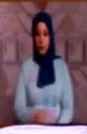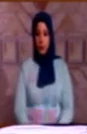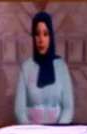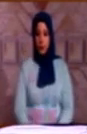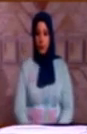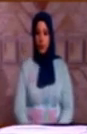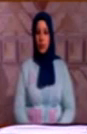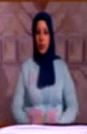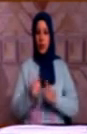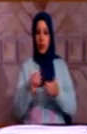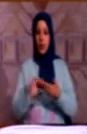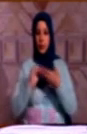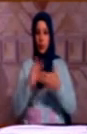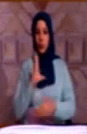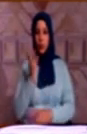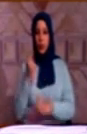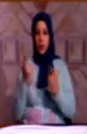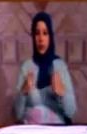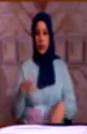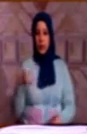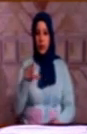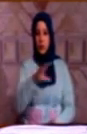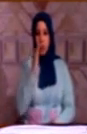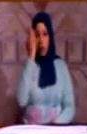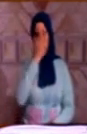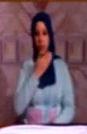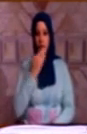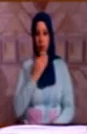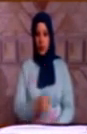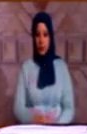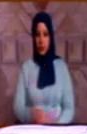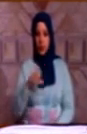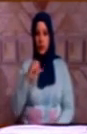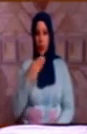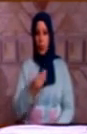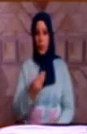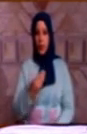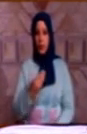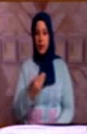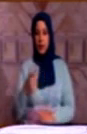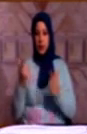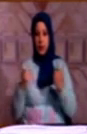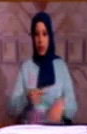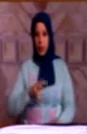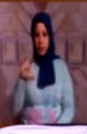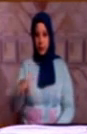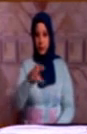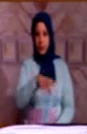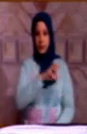عند المنظمات والهيئات والدول الافريقيه احنا نشوف 49 دوله من 54